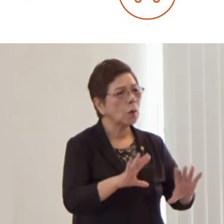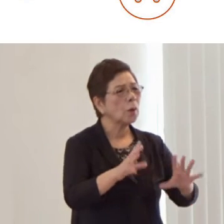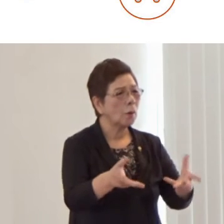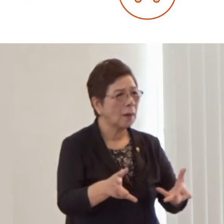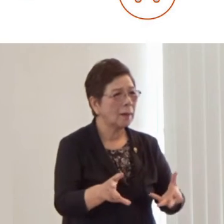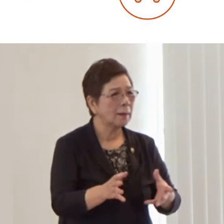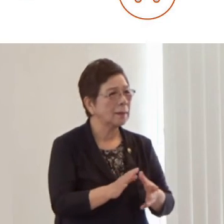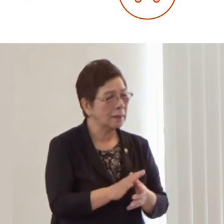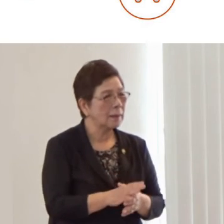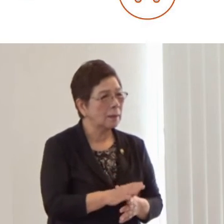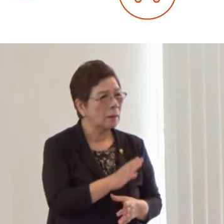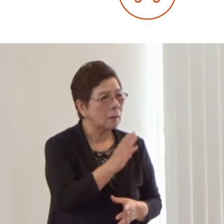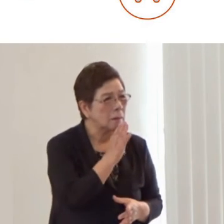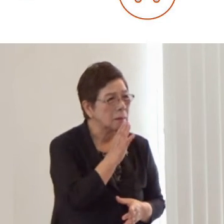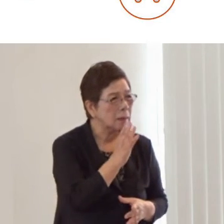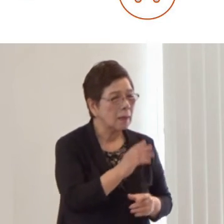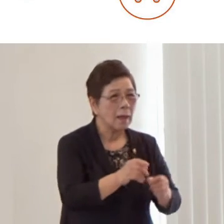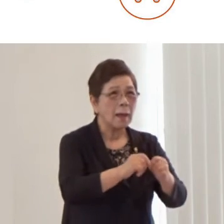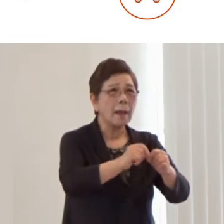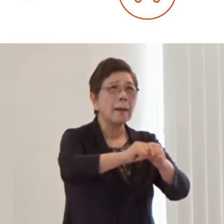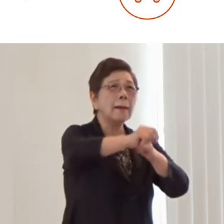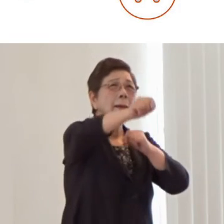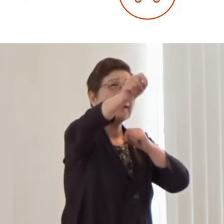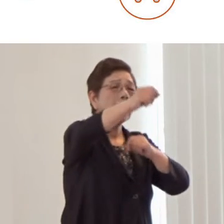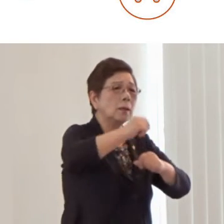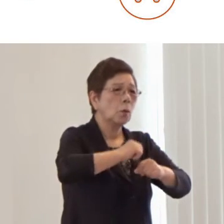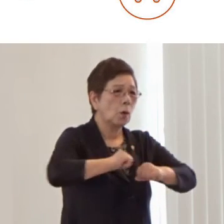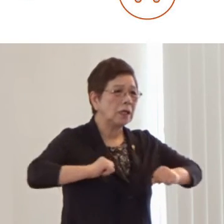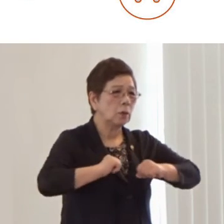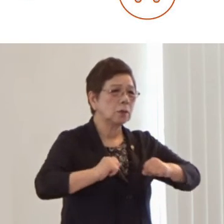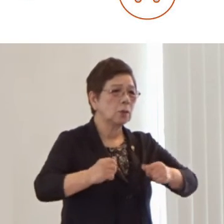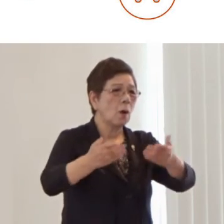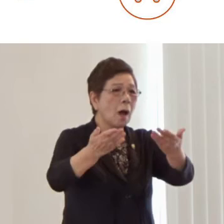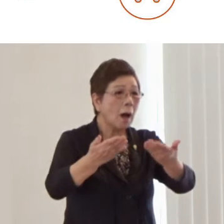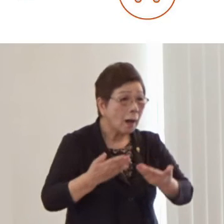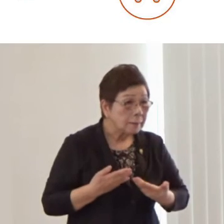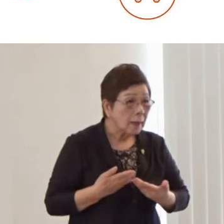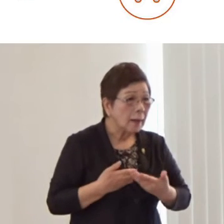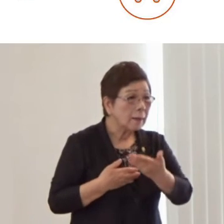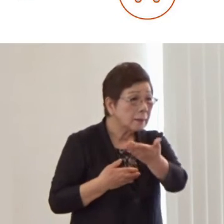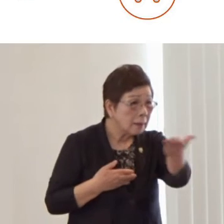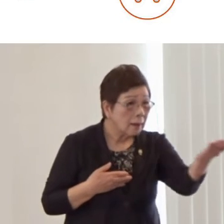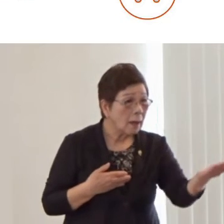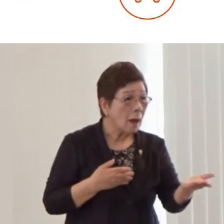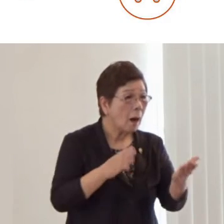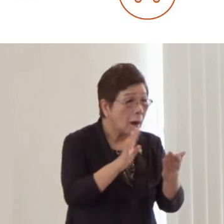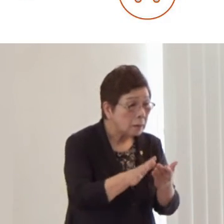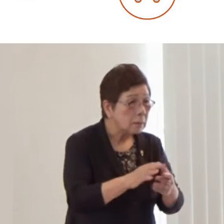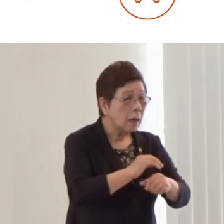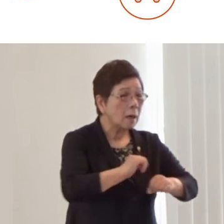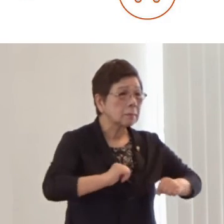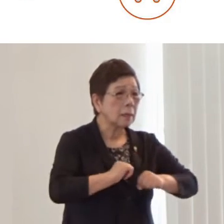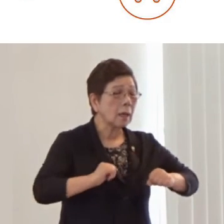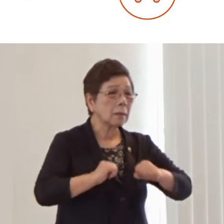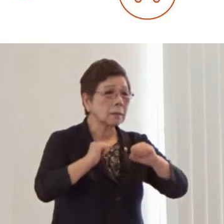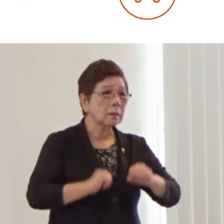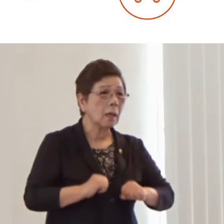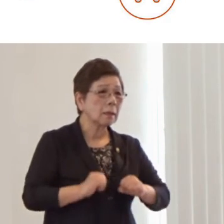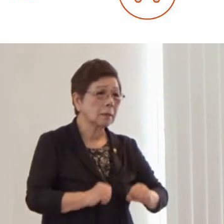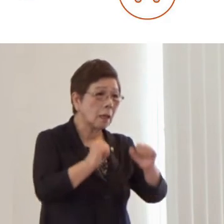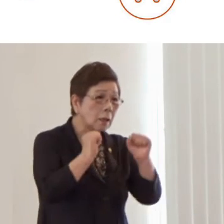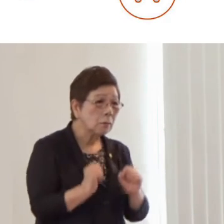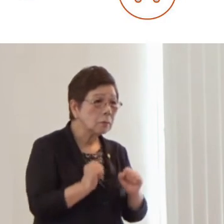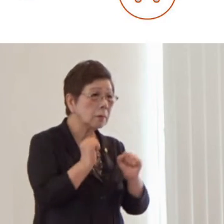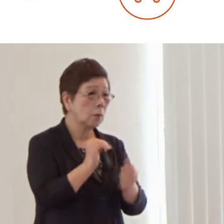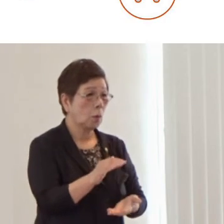ましょうね。もう永遠の命が与えられてるんだから、元気でいるのは神様のためですからね。神様のために元気でいるのはそ